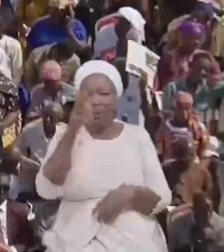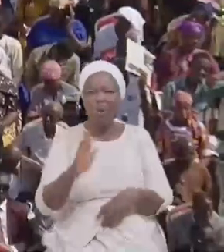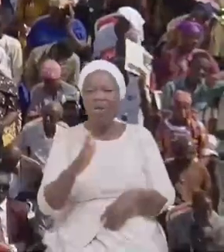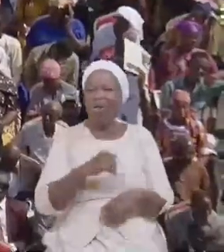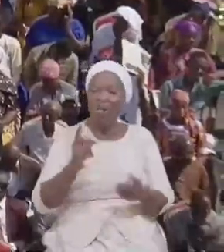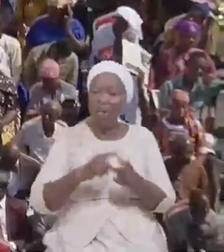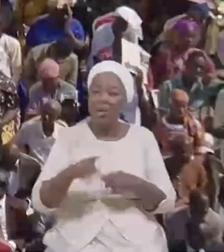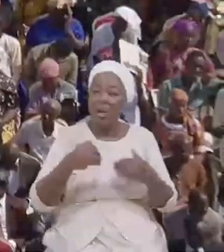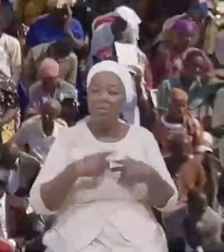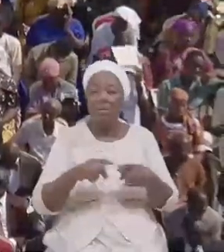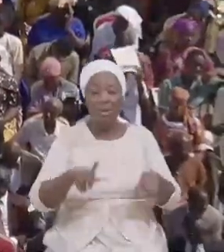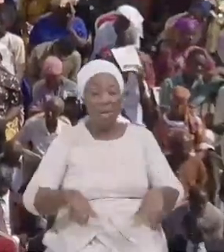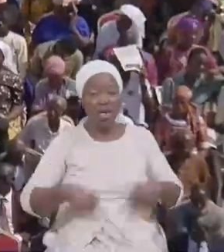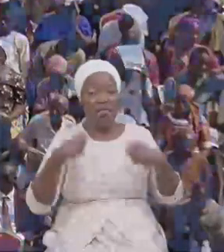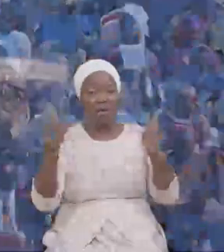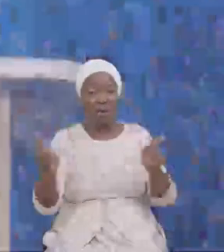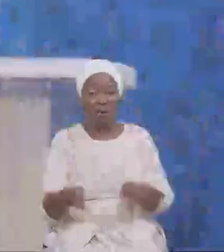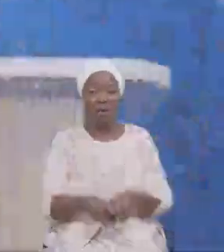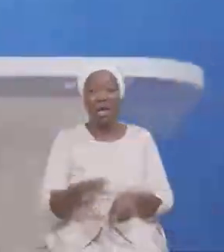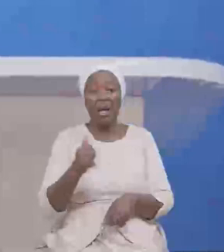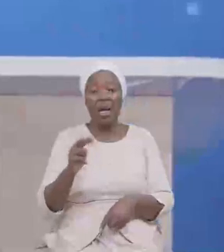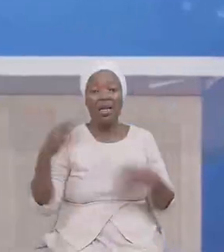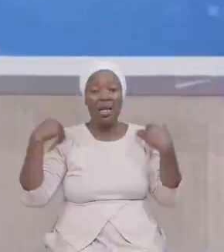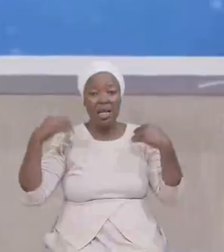doit vivre comme un ange